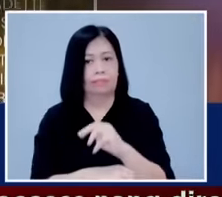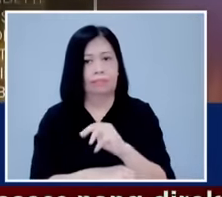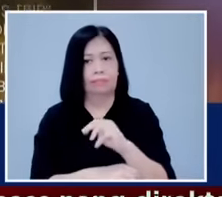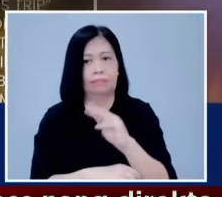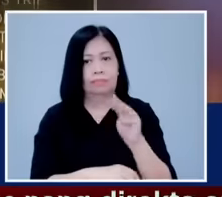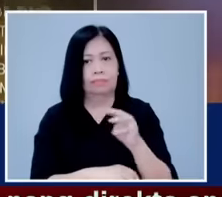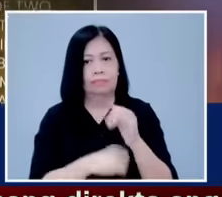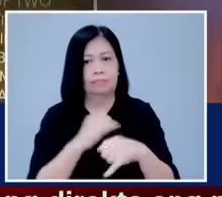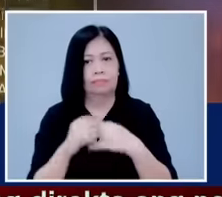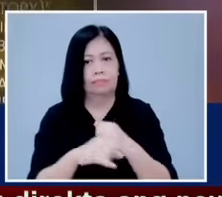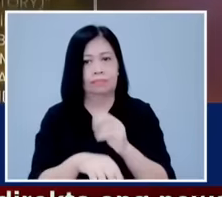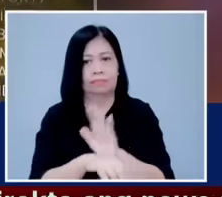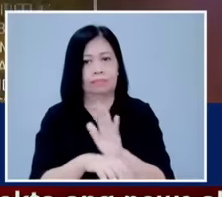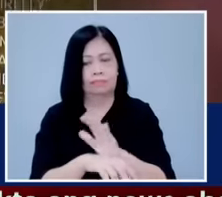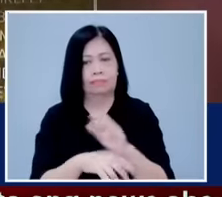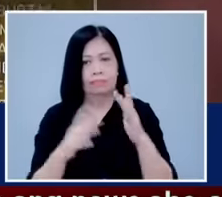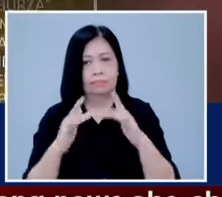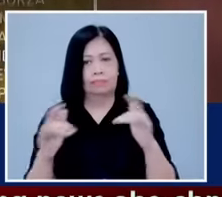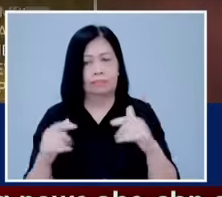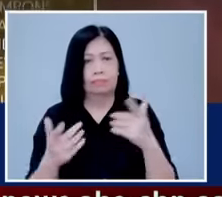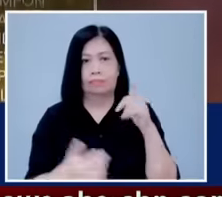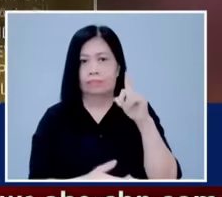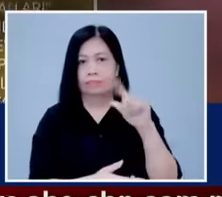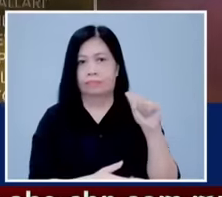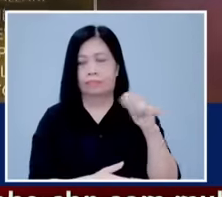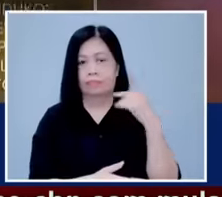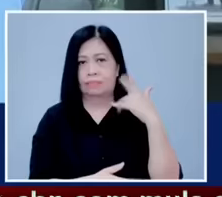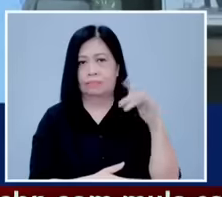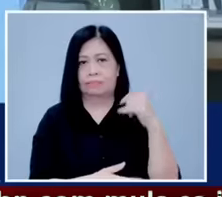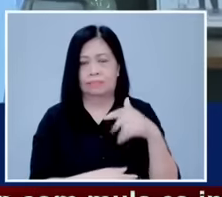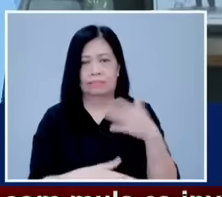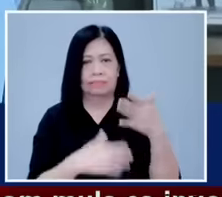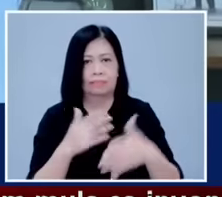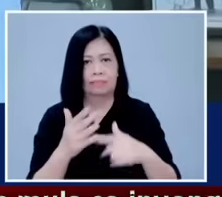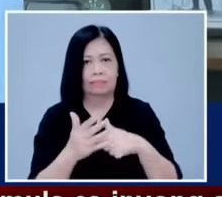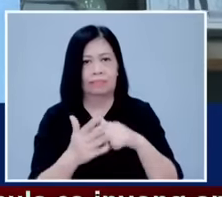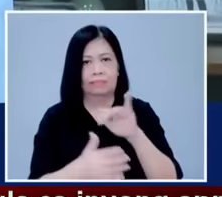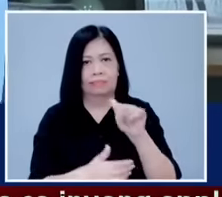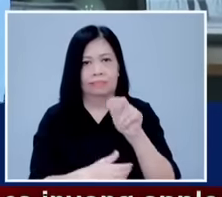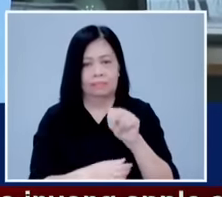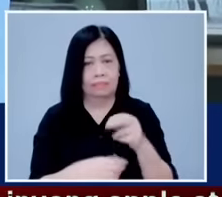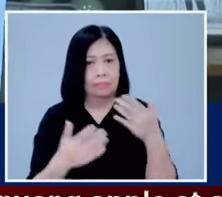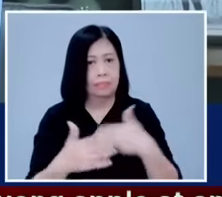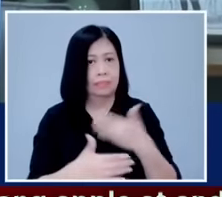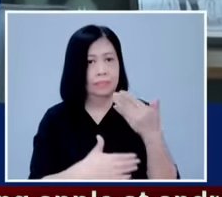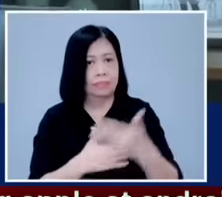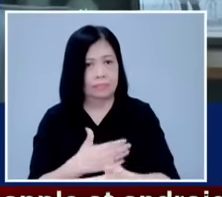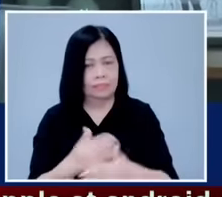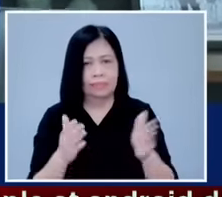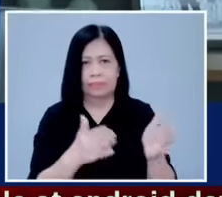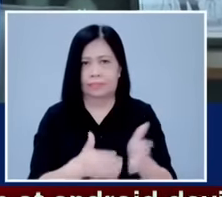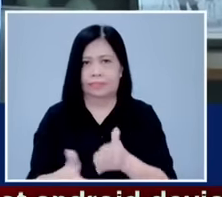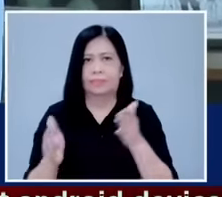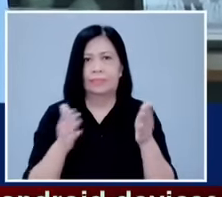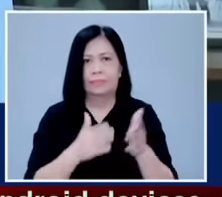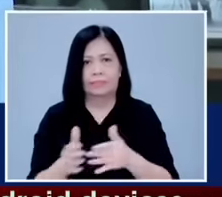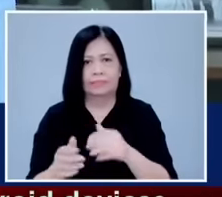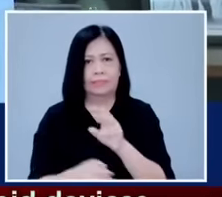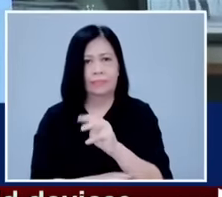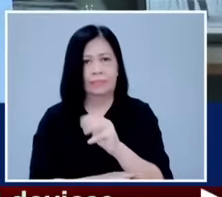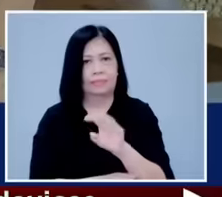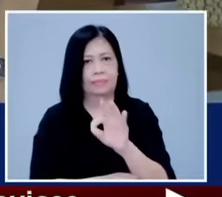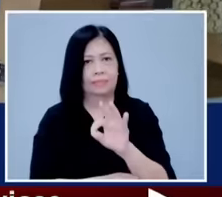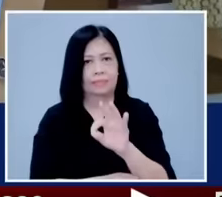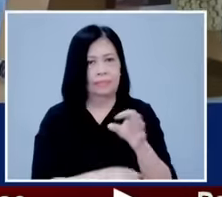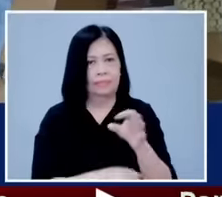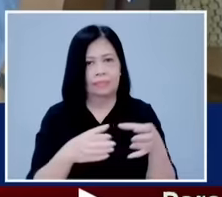Festival sa Los Angeles, California sa katapusan ng Enero. Pagkatapos nito, paghahandaan na ng MMFF